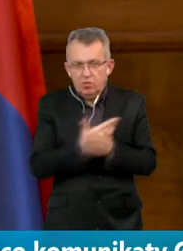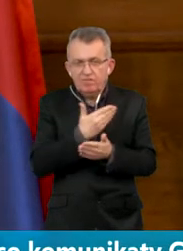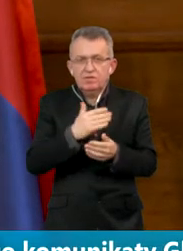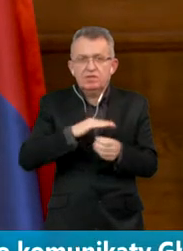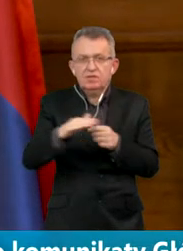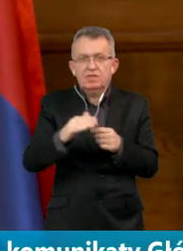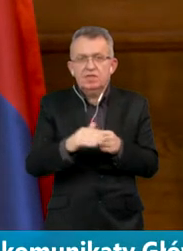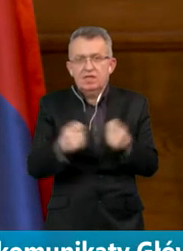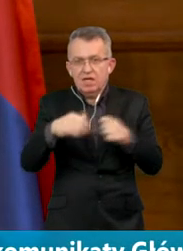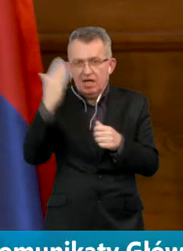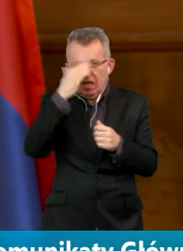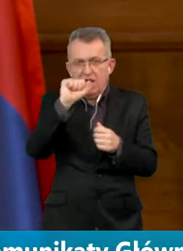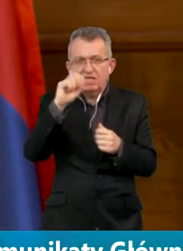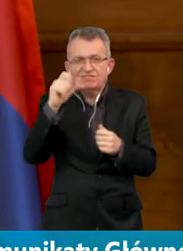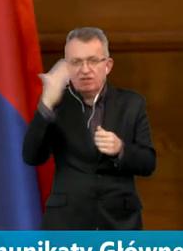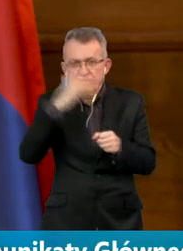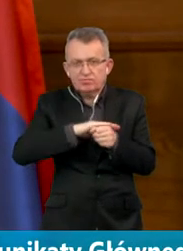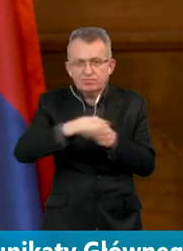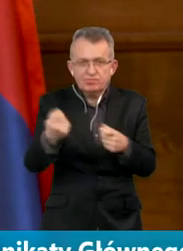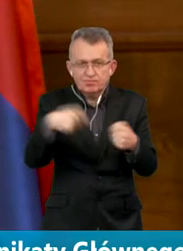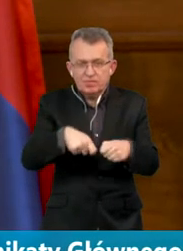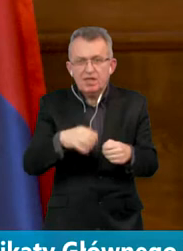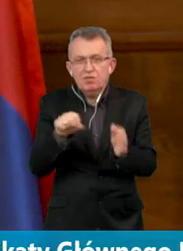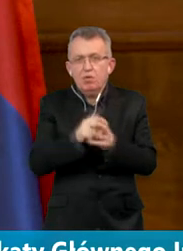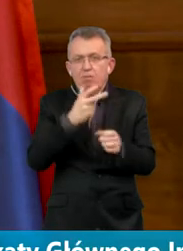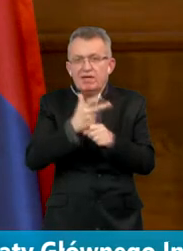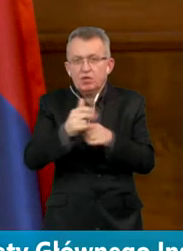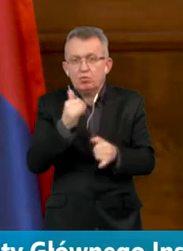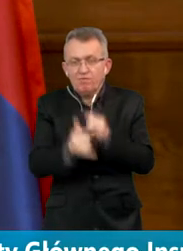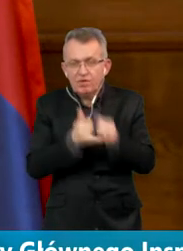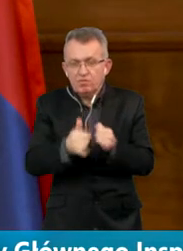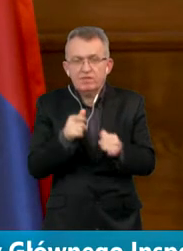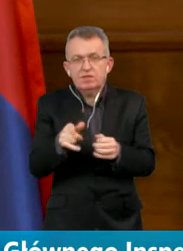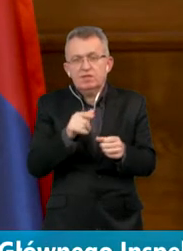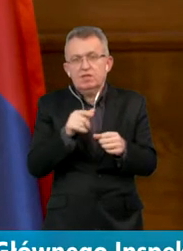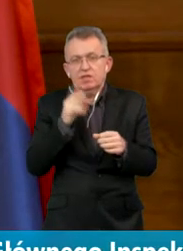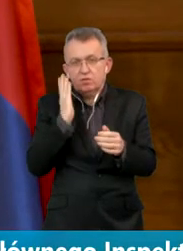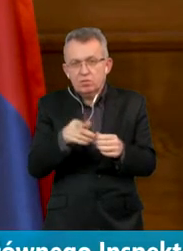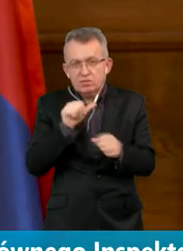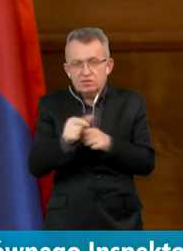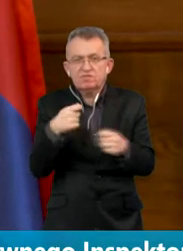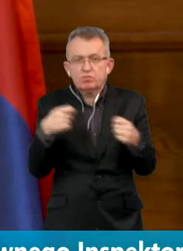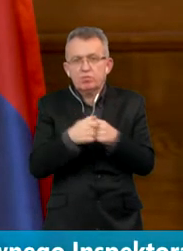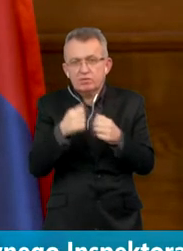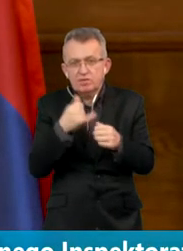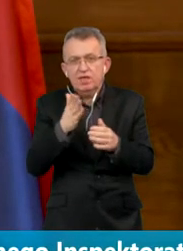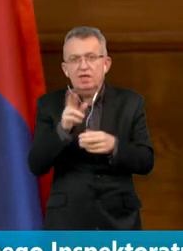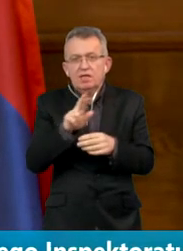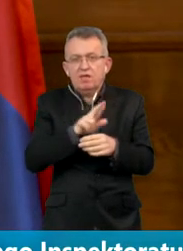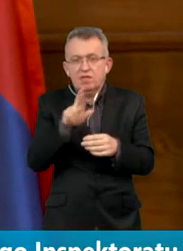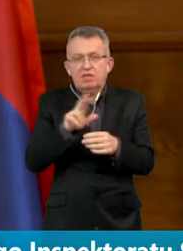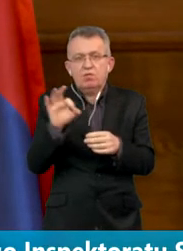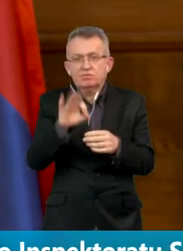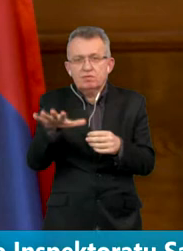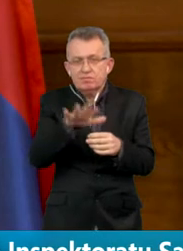się asfalt. Jeżeli chodzi o parkingi rowerowe, to oczywiście tutaj też często współpracując z radami osiedli, wybieramy